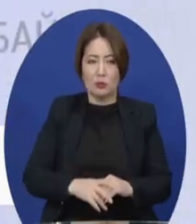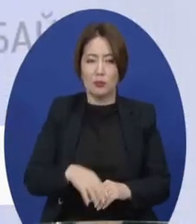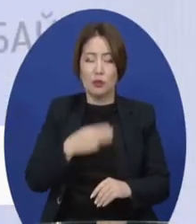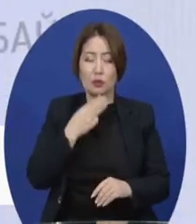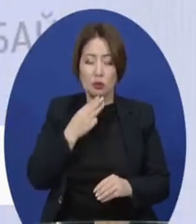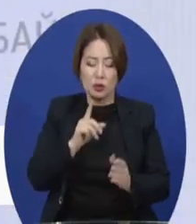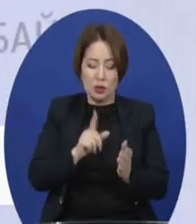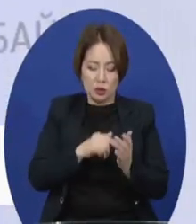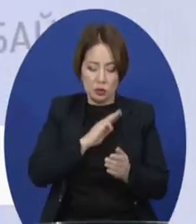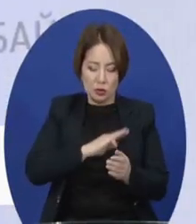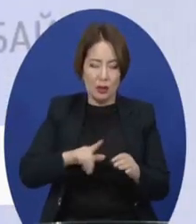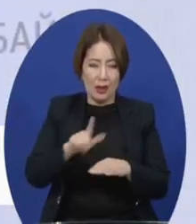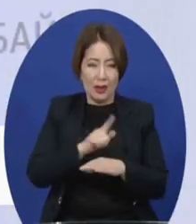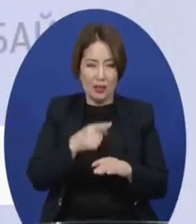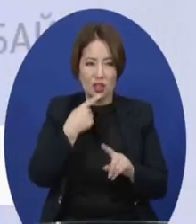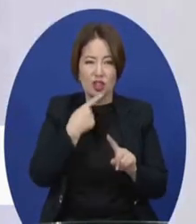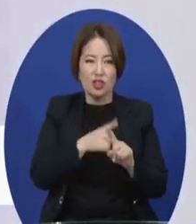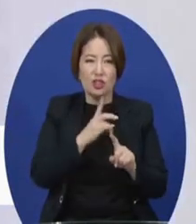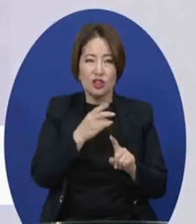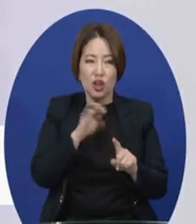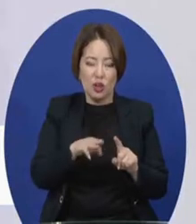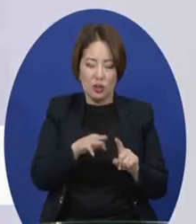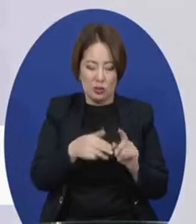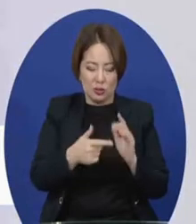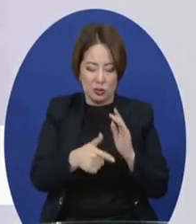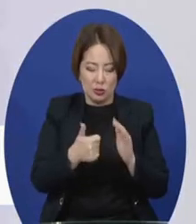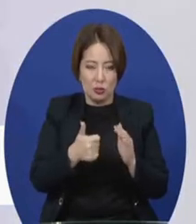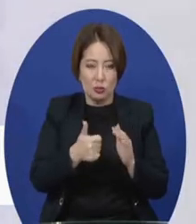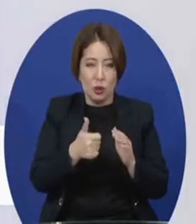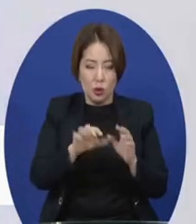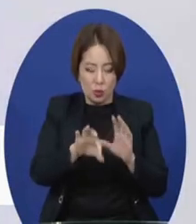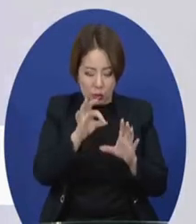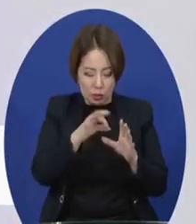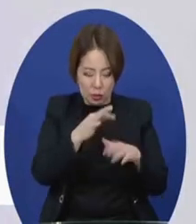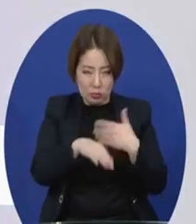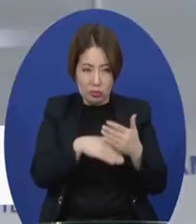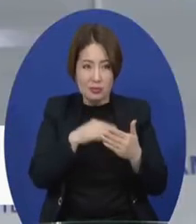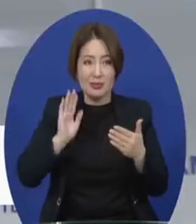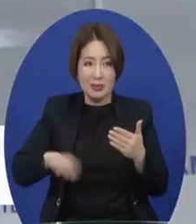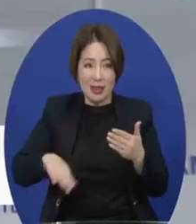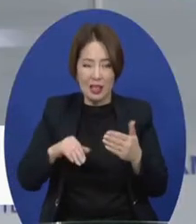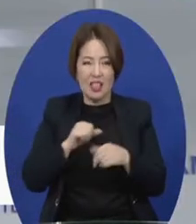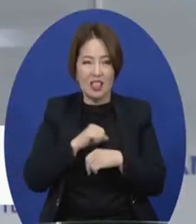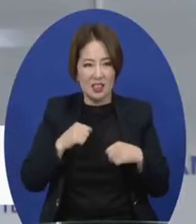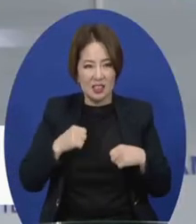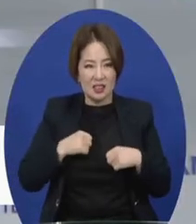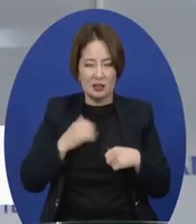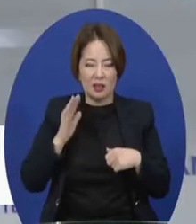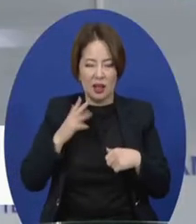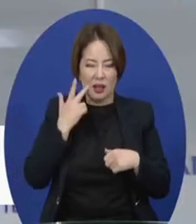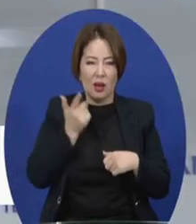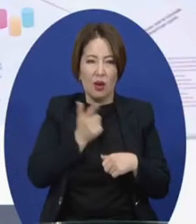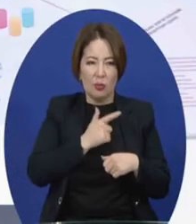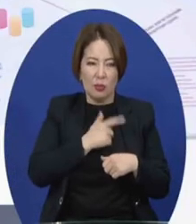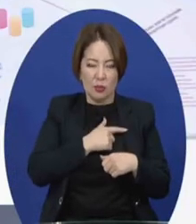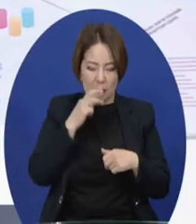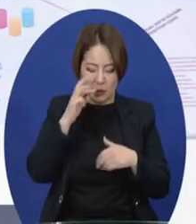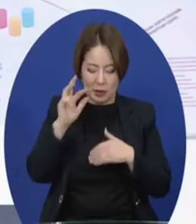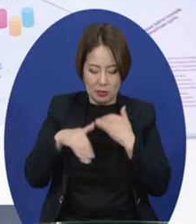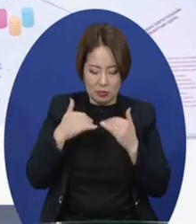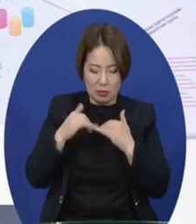хэрэглэгчийн төлөө газарт нэмэгдсэн өртгийн албан татварын суглааны тохирол явагдсны дараа иргэдийн зүгээс гомдол мэдээлэл их ирдэг